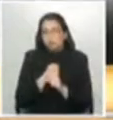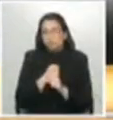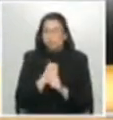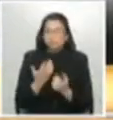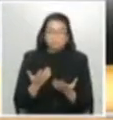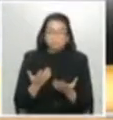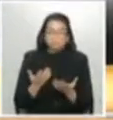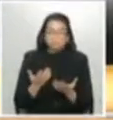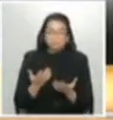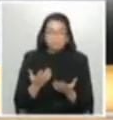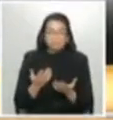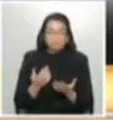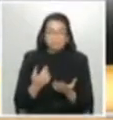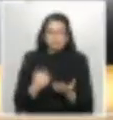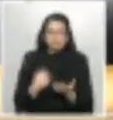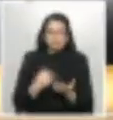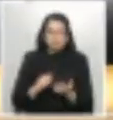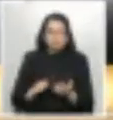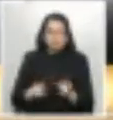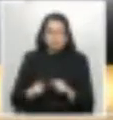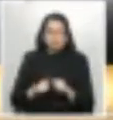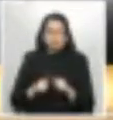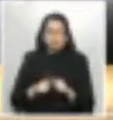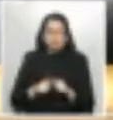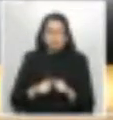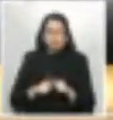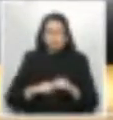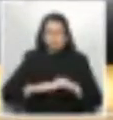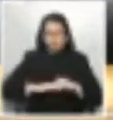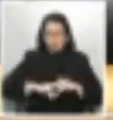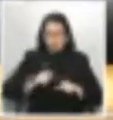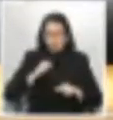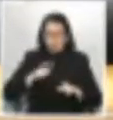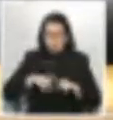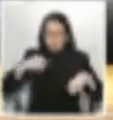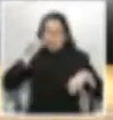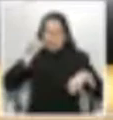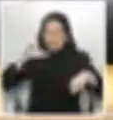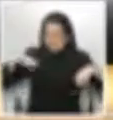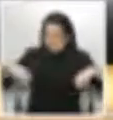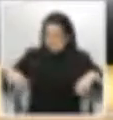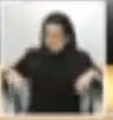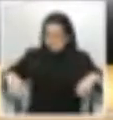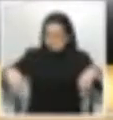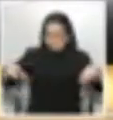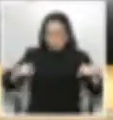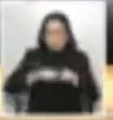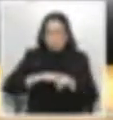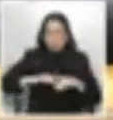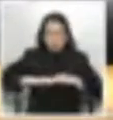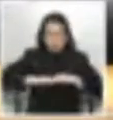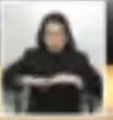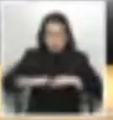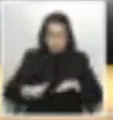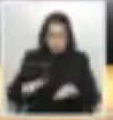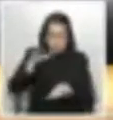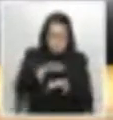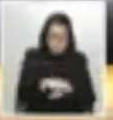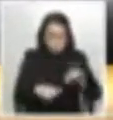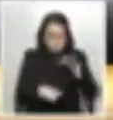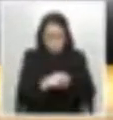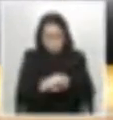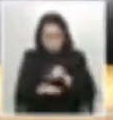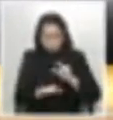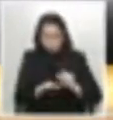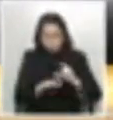ม่พูดเลยใส่ก็เลยสูงเลยเงี้ยชาวบ้านน้ำก็ท่วมข้างๆในหมู่บ้านเหล่านี้ผมอยากถามว่าวันนี้ทางหลวงชนบท